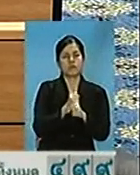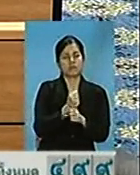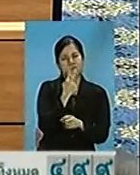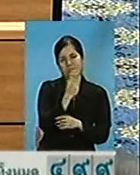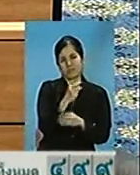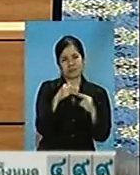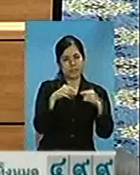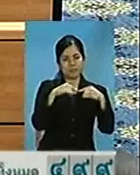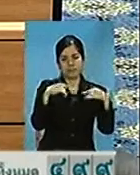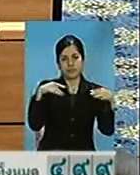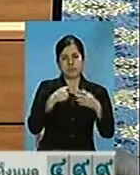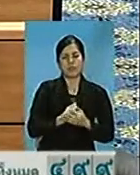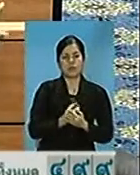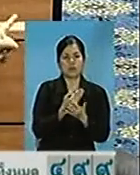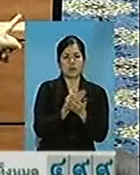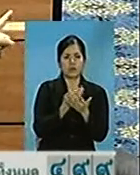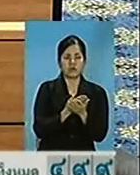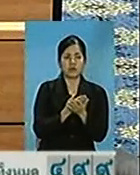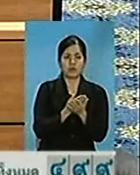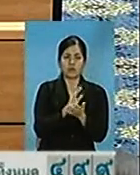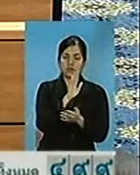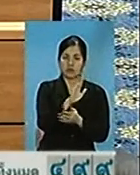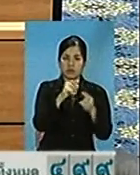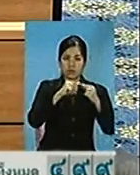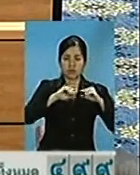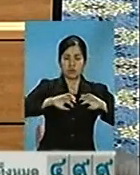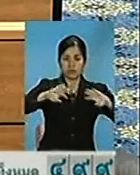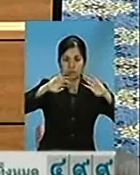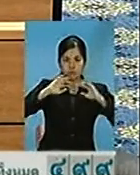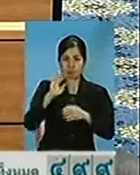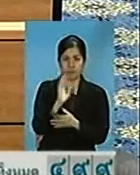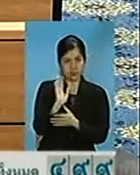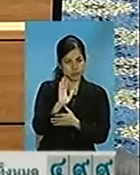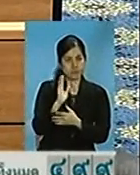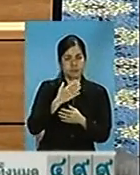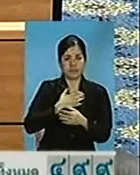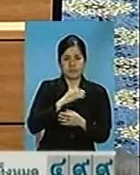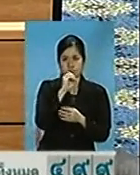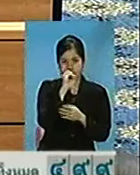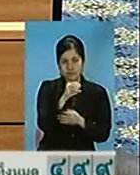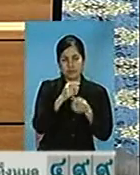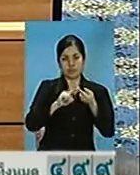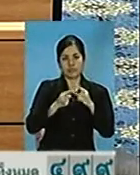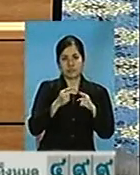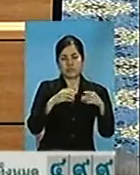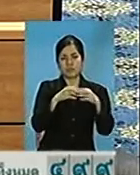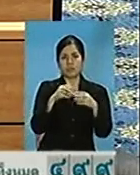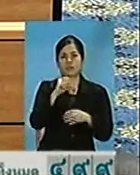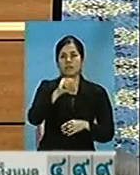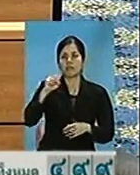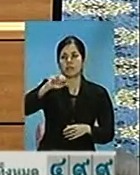ไม่ใช่เงินของรัฐนะครับผมต้องบอกกับเพื่อนเพื่อนสมาชิกสภาผู้แทนราษฎรว่า